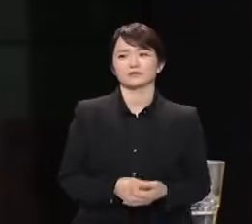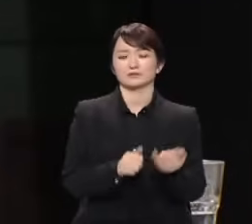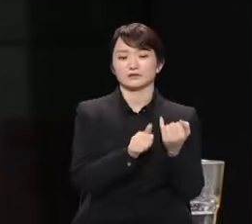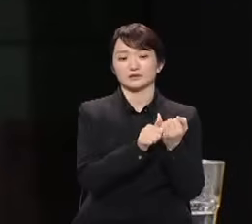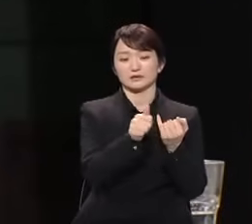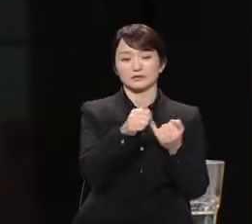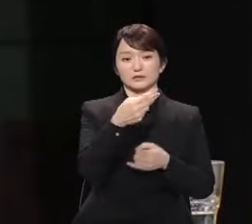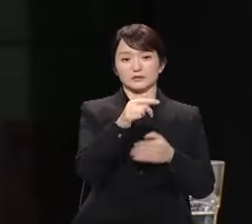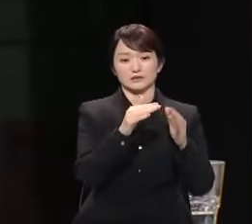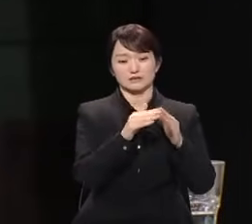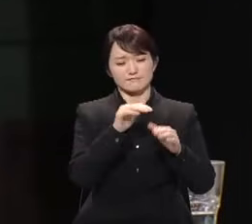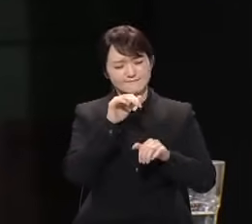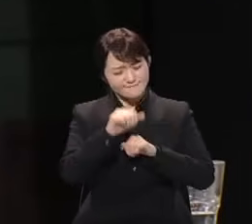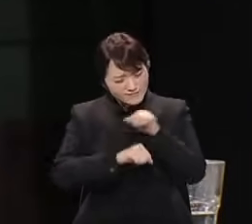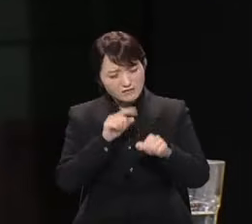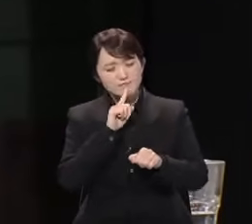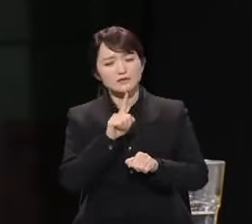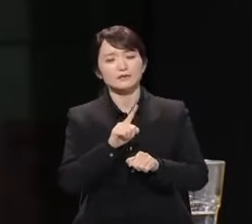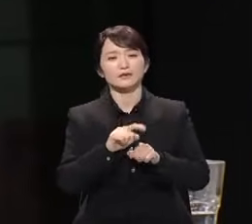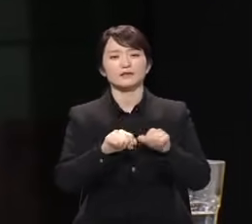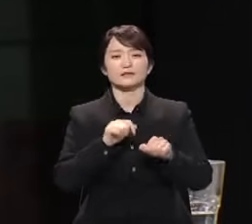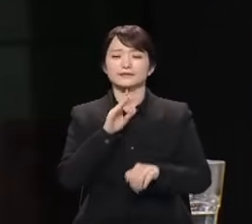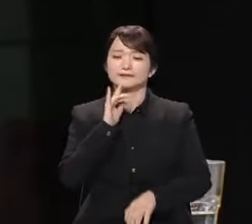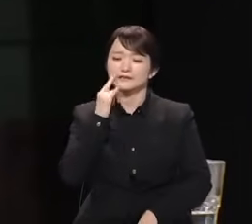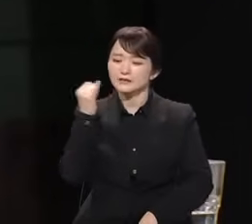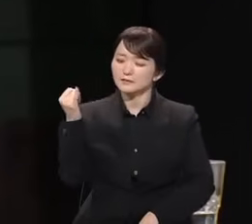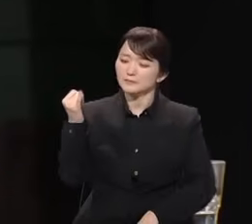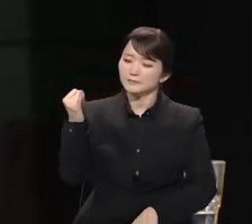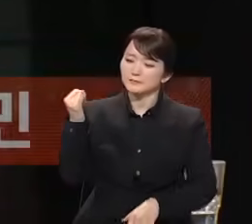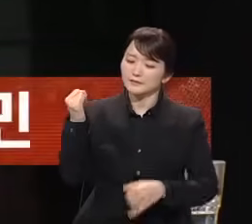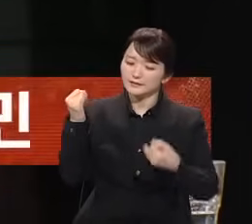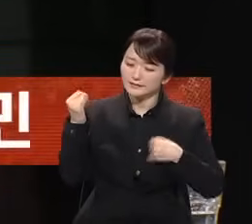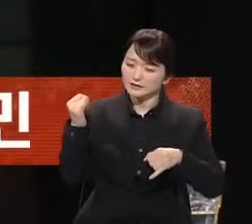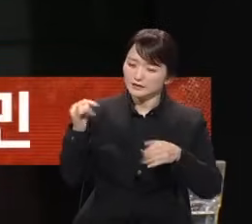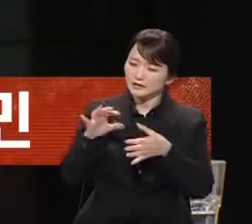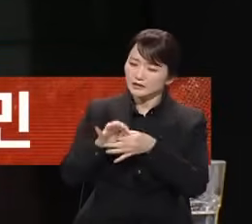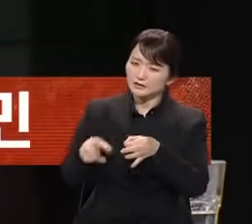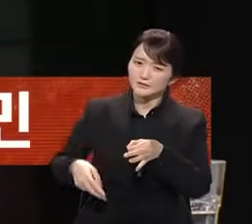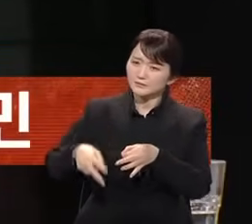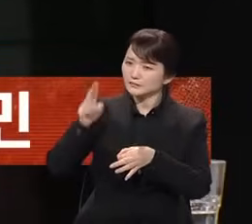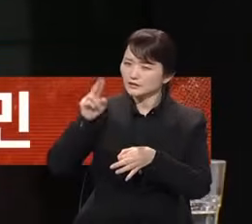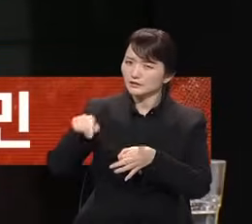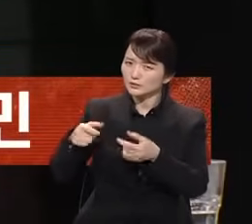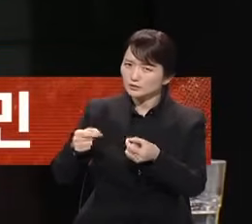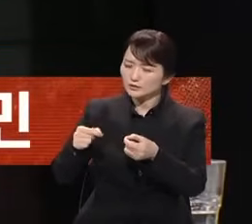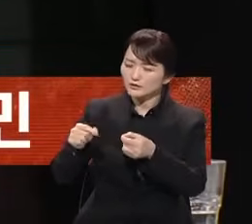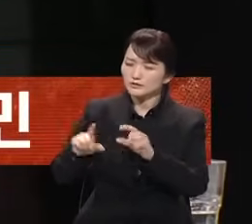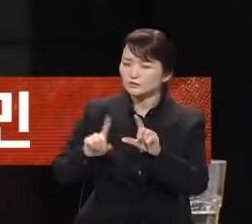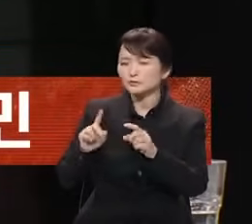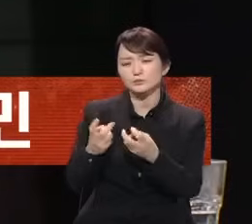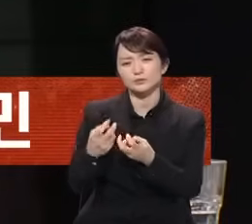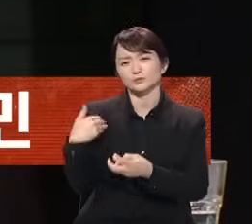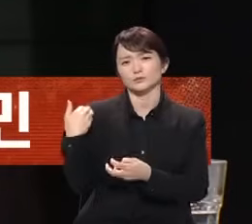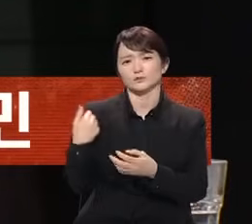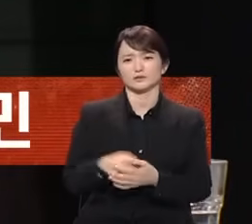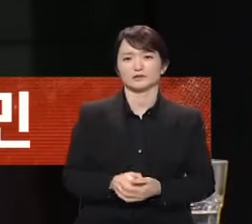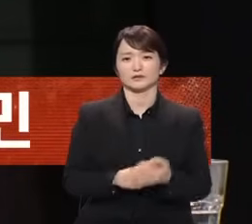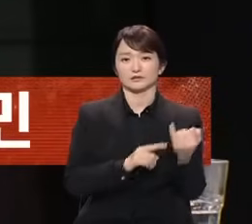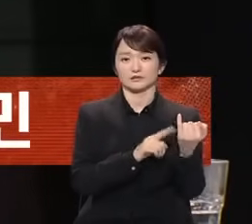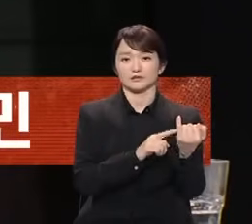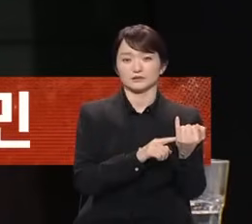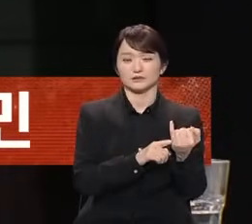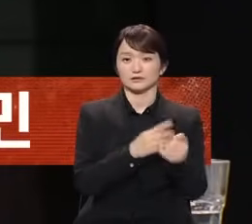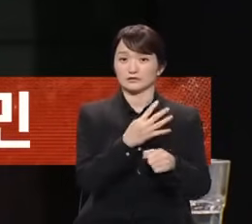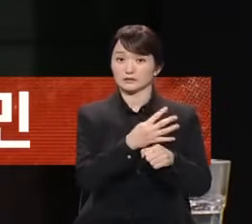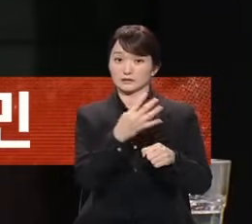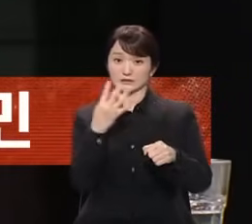시가를 또 함부로 대하는 이 친정 어머니랑 절연을 한 상태인데 계속 이렇게 지내도 될지 고민이라고 합니다. 이 사연자는 4년 전에